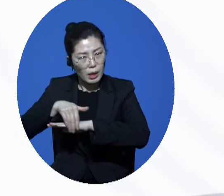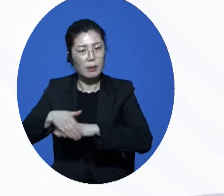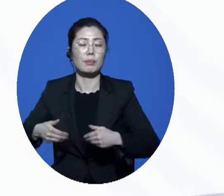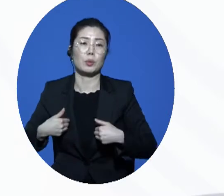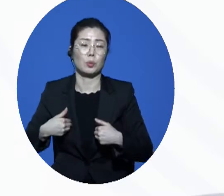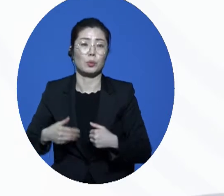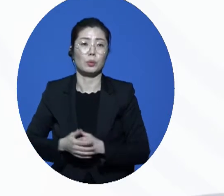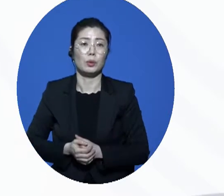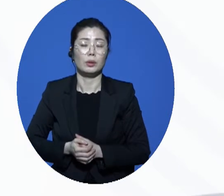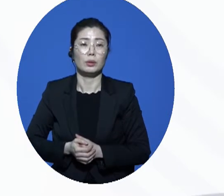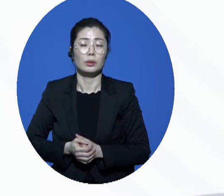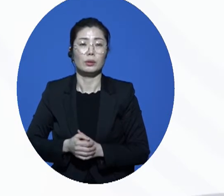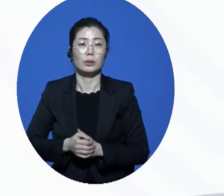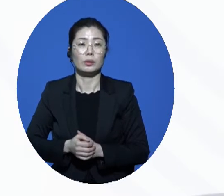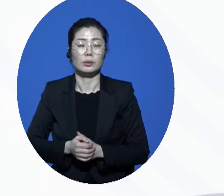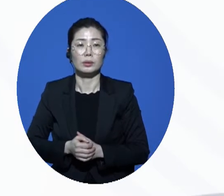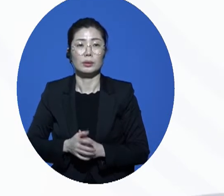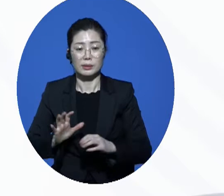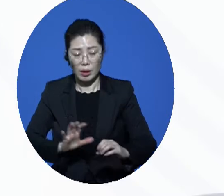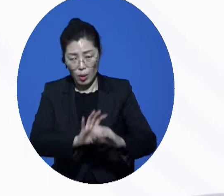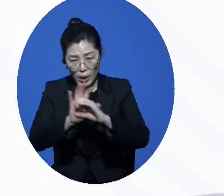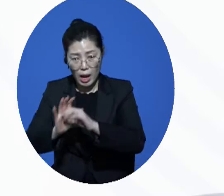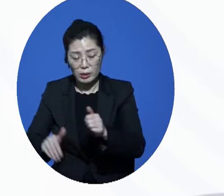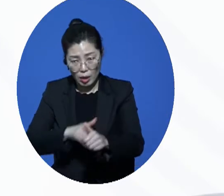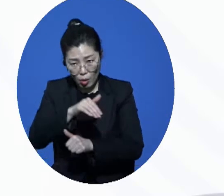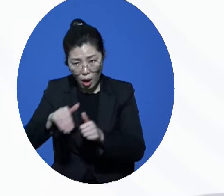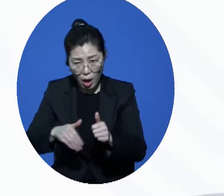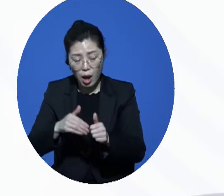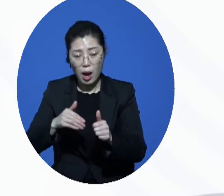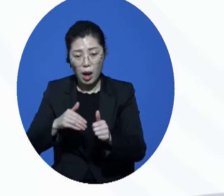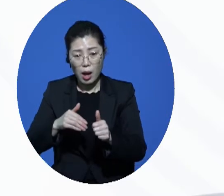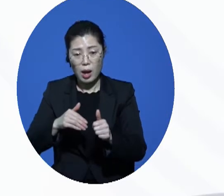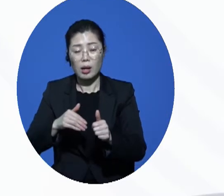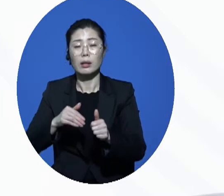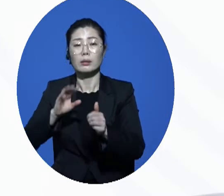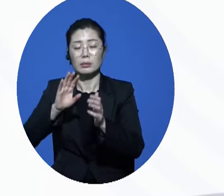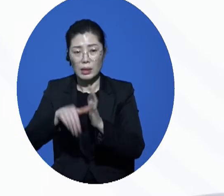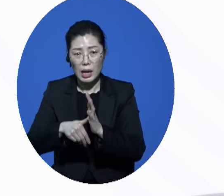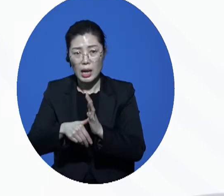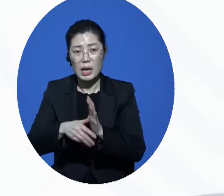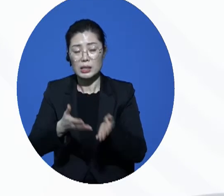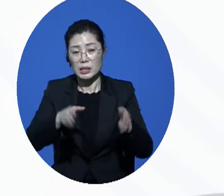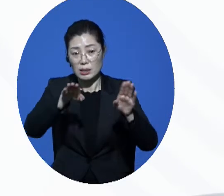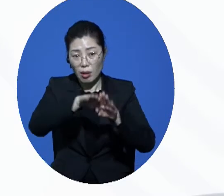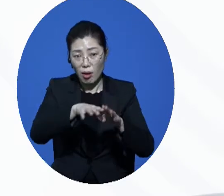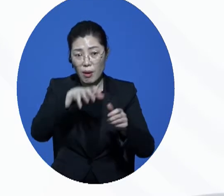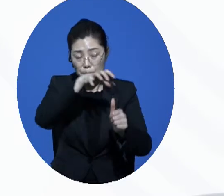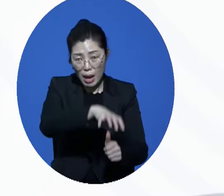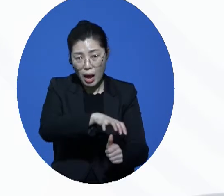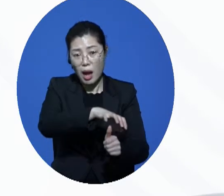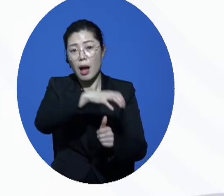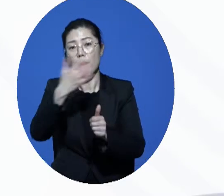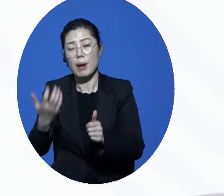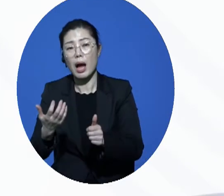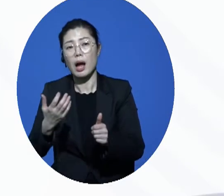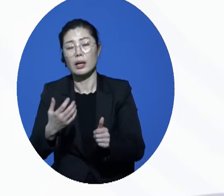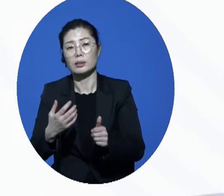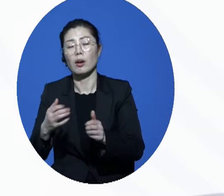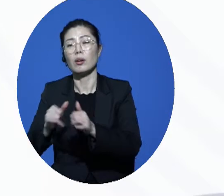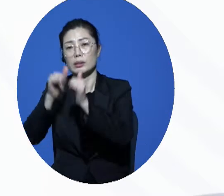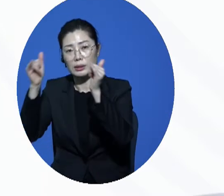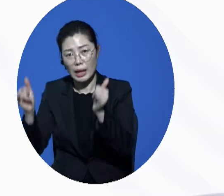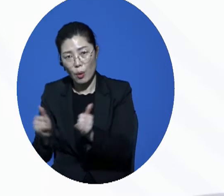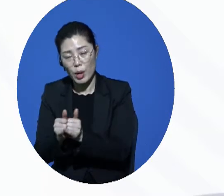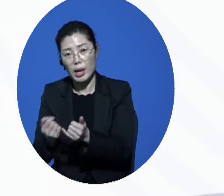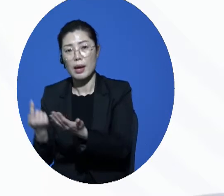점이고 특히나 팬데믹 중 그리고 그 이후에 시설 입소를 즉각적으로 금지해야 된다는 점 그리고 시설에 들어가는 각종 재원을